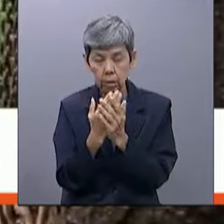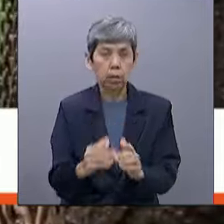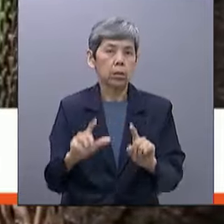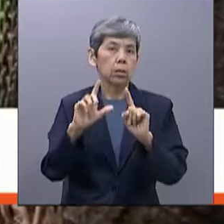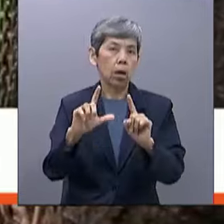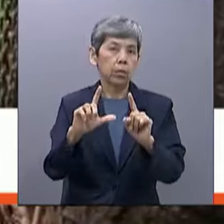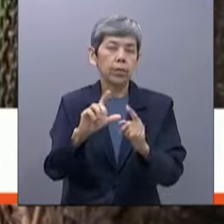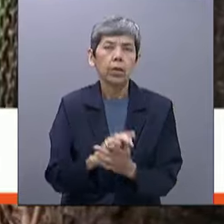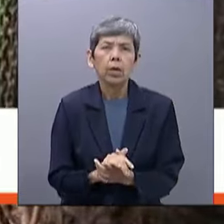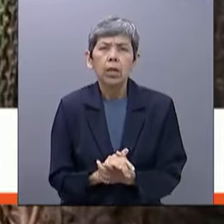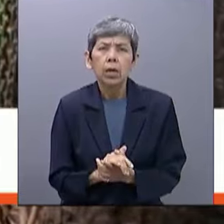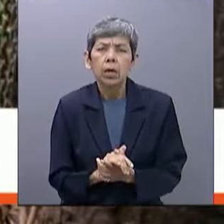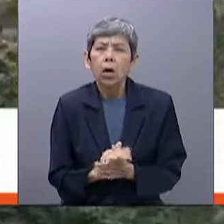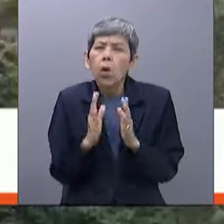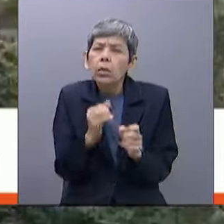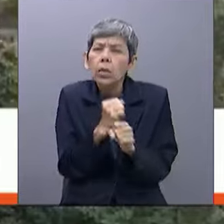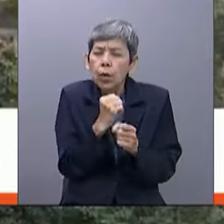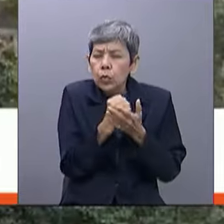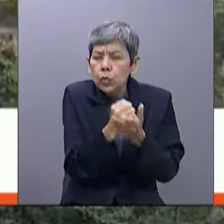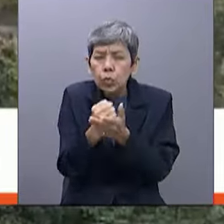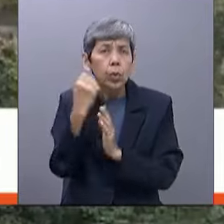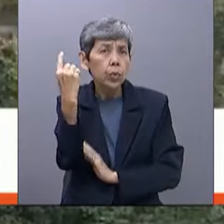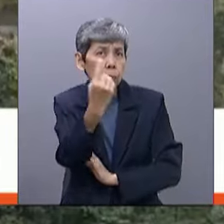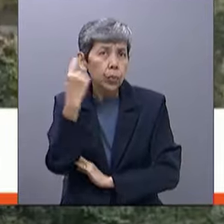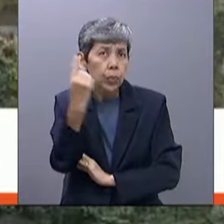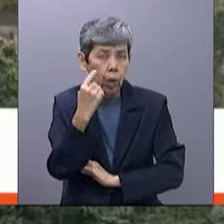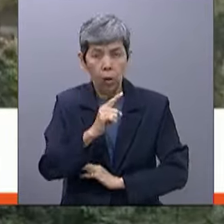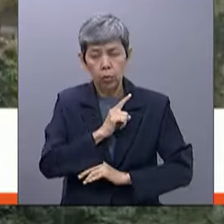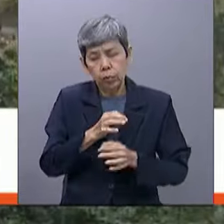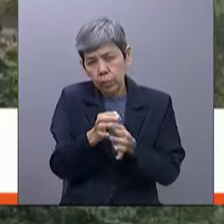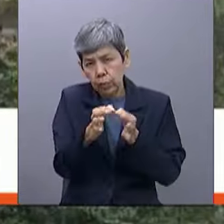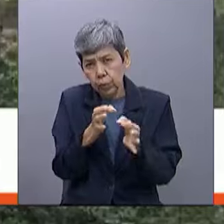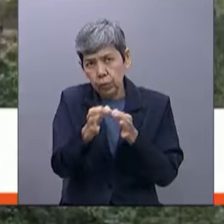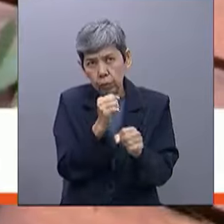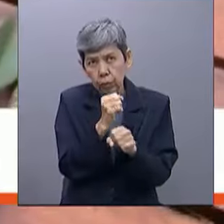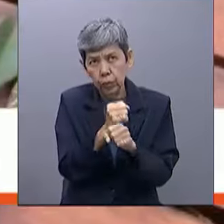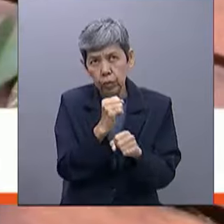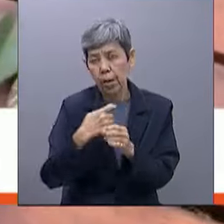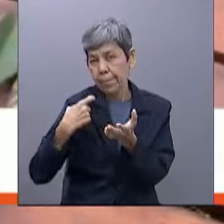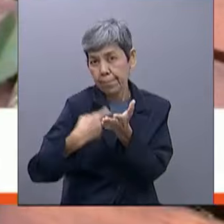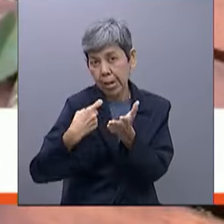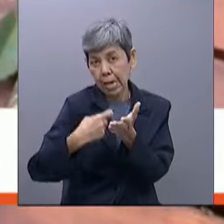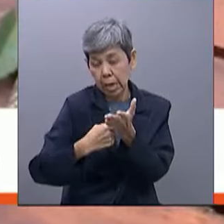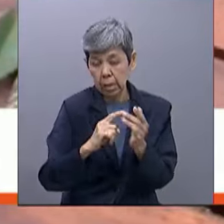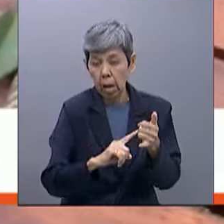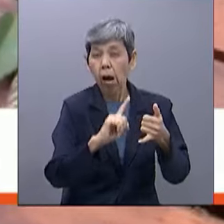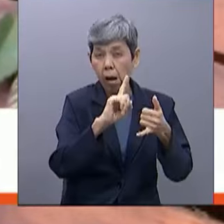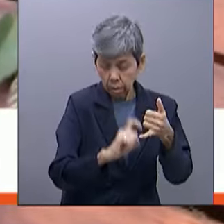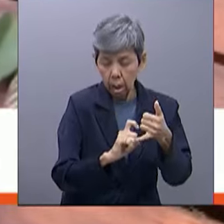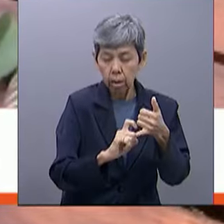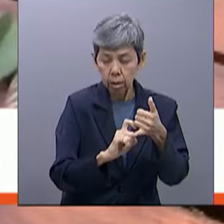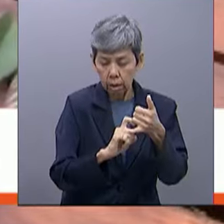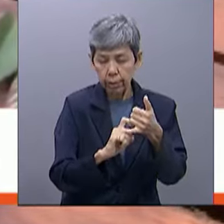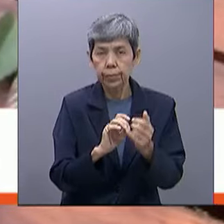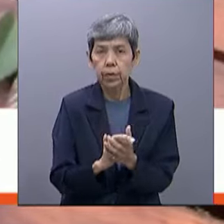บาทส่วนทางเจ้าหน้าที่ช่วยเหลือนักท่องเที่ยวก็จะดำเนินการชี้แจงกรณีประกันแก่นักท่องเที่ยวที่เสียชีวิตของภาครัฐอีก